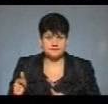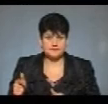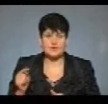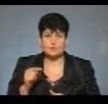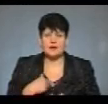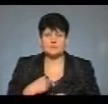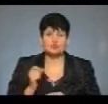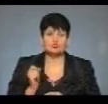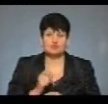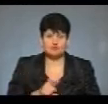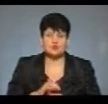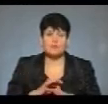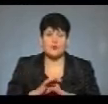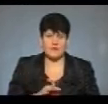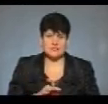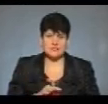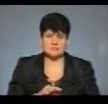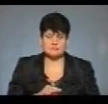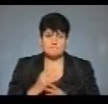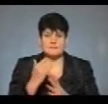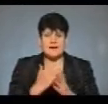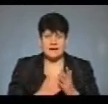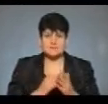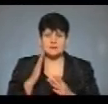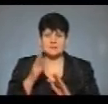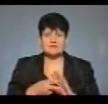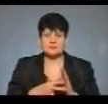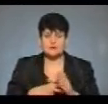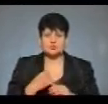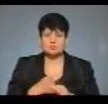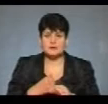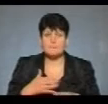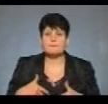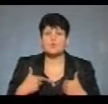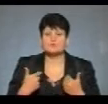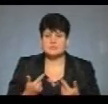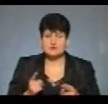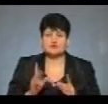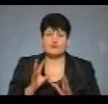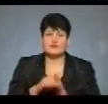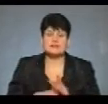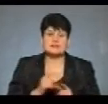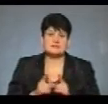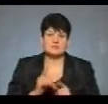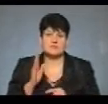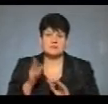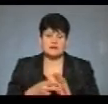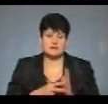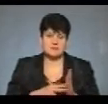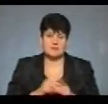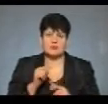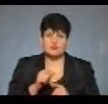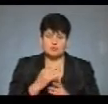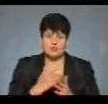нам доручено провести перегляд перспективних планів і розробити пропозиції щодо внесення змін до перспективних планів. У цьому